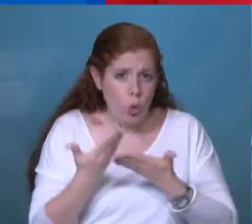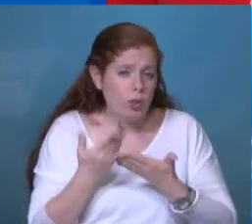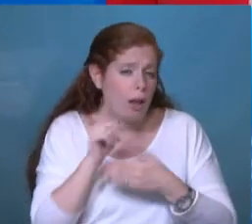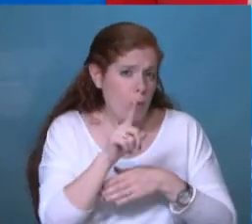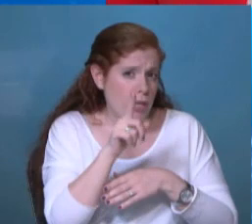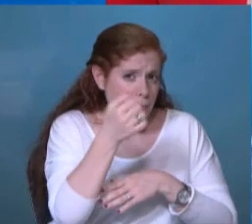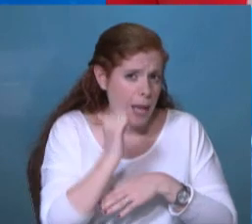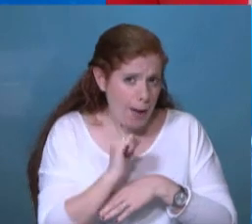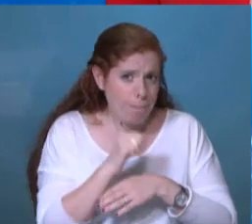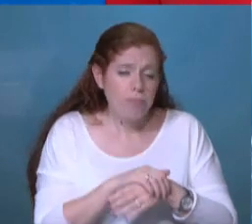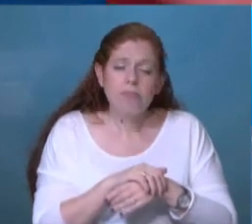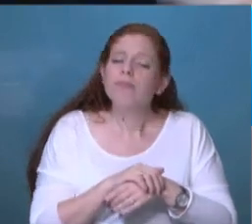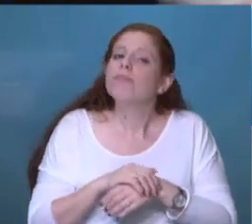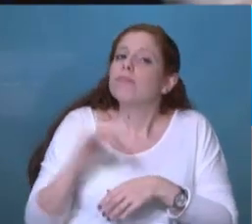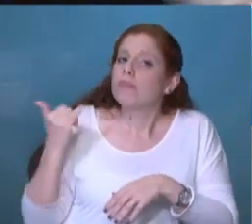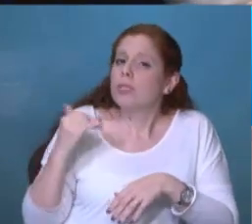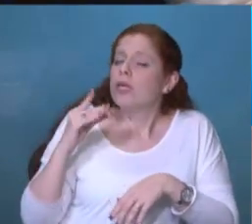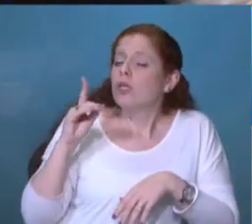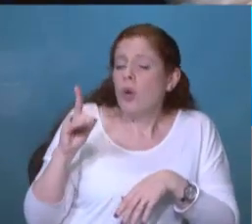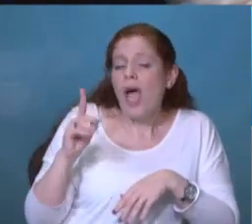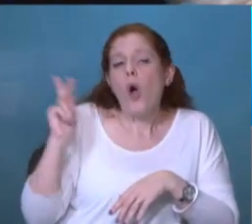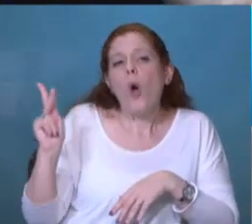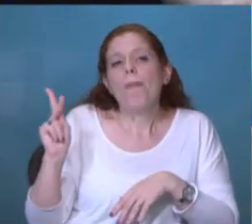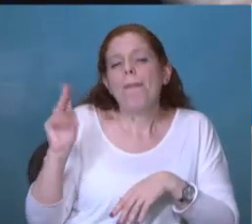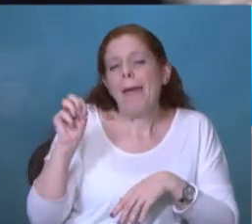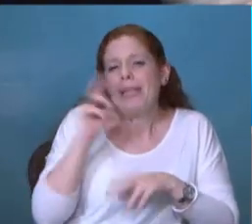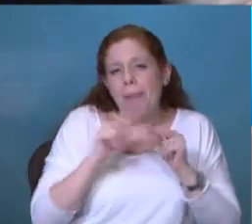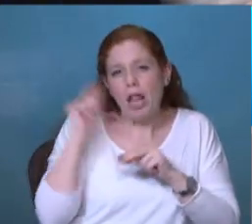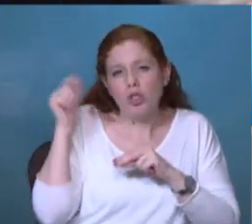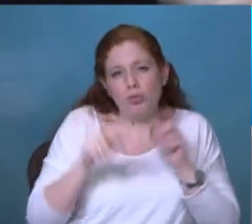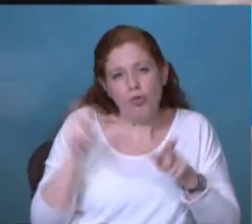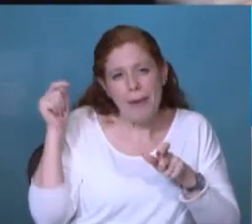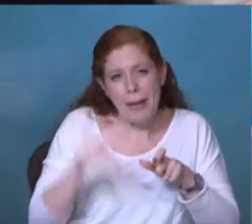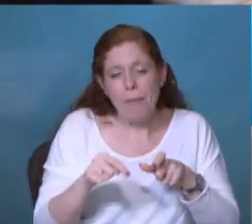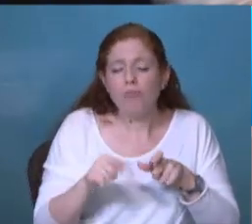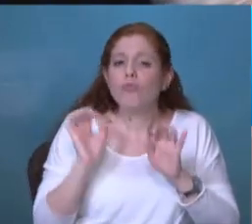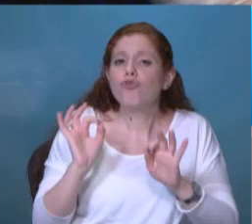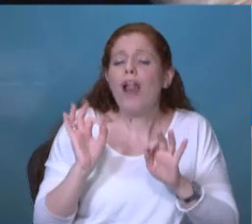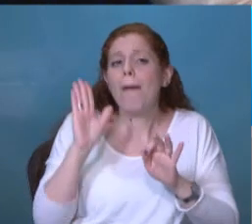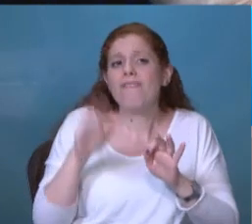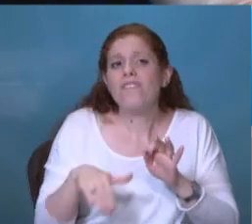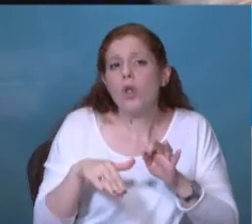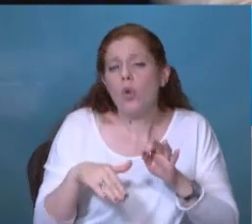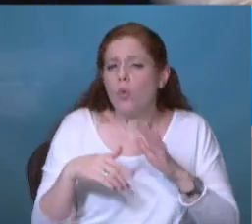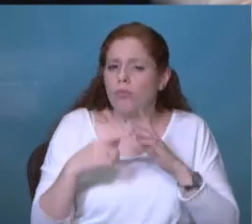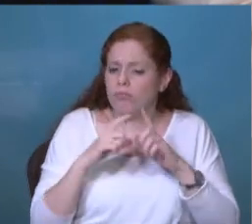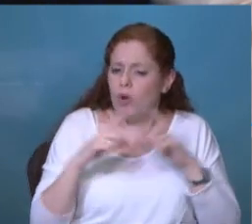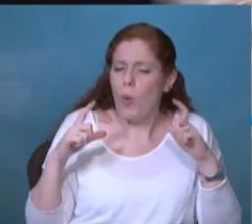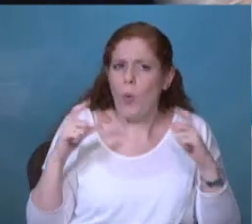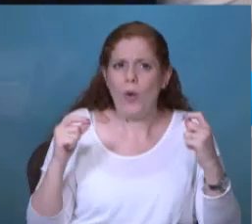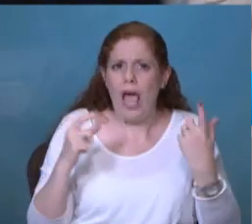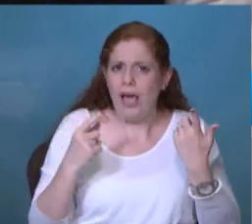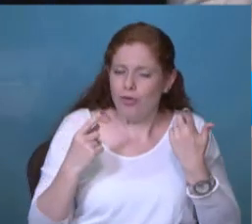תיירים. כן, דוריה, דיבר קובי מרימי על האנשים שמגיעים הנה, שזה בשבילם אפילו גלויה, הם